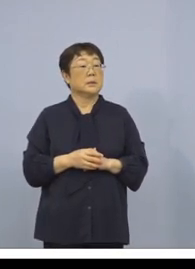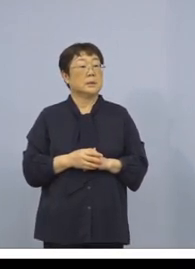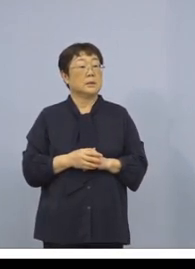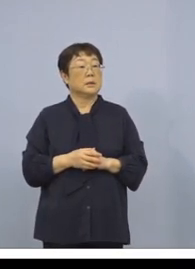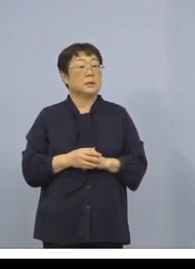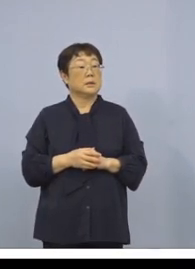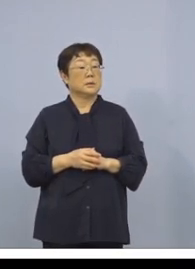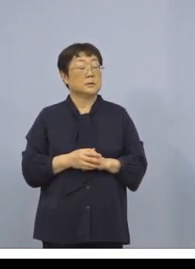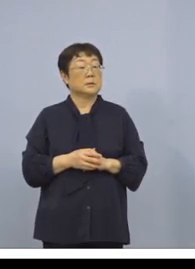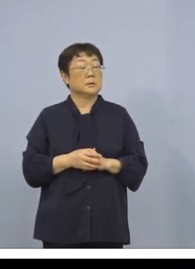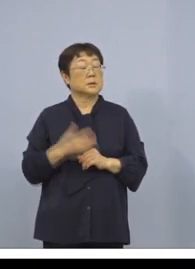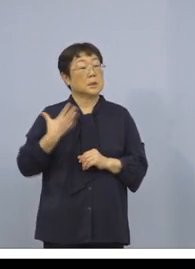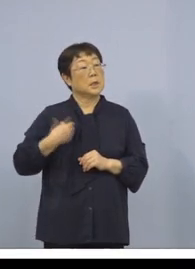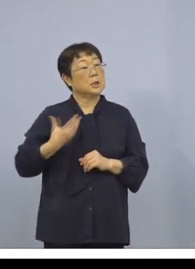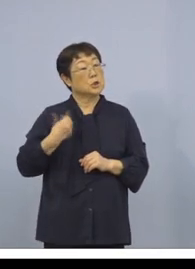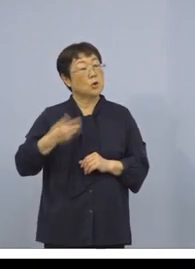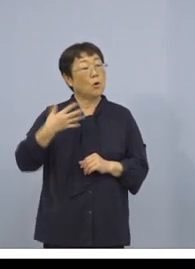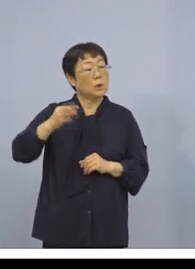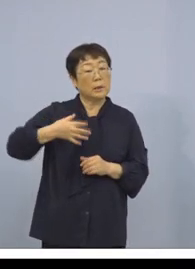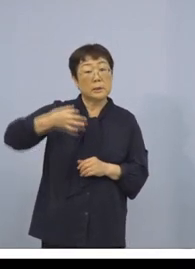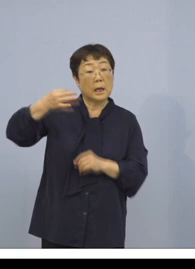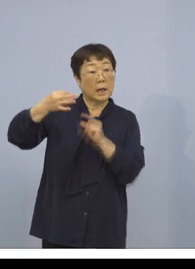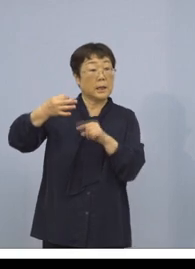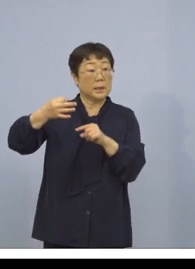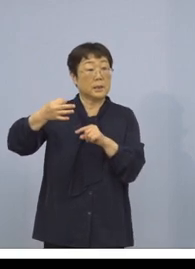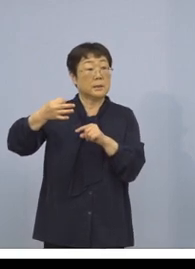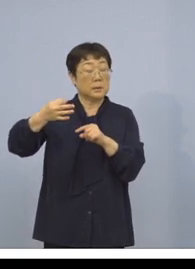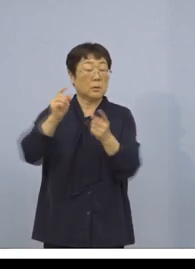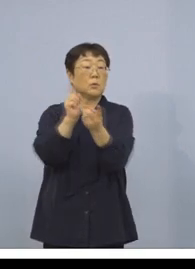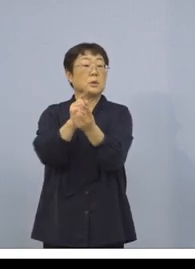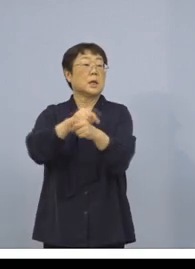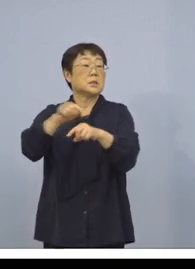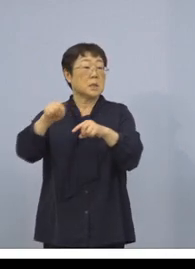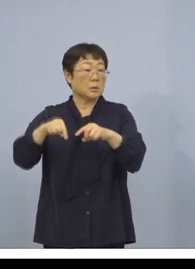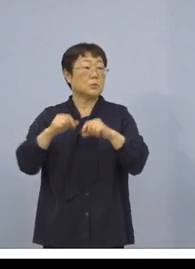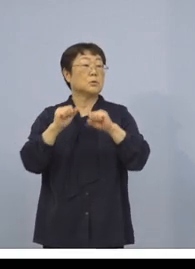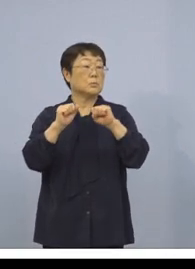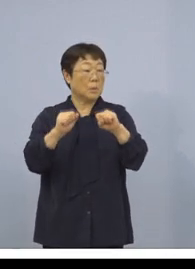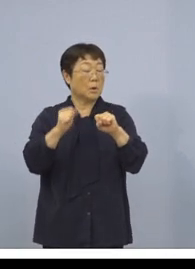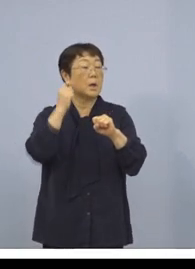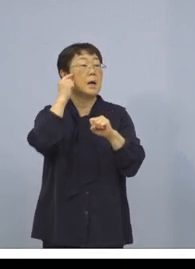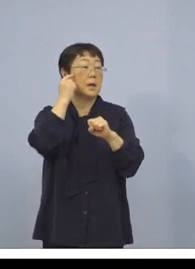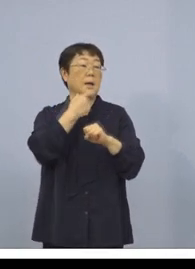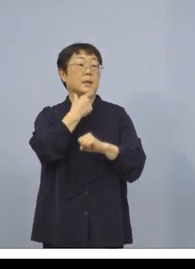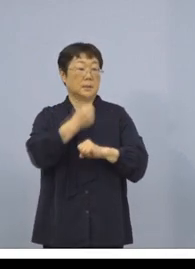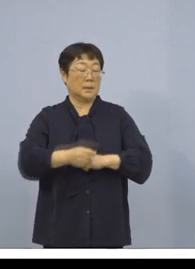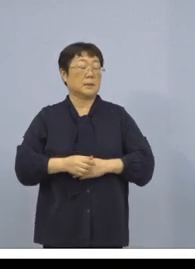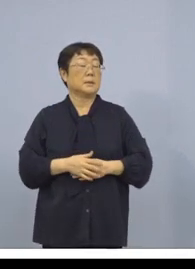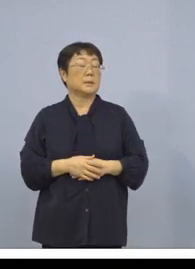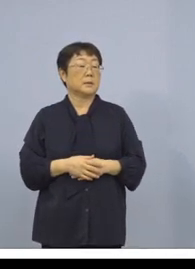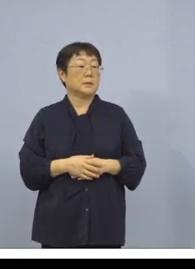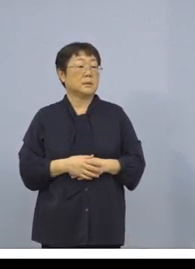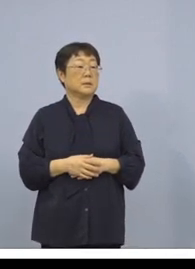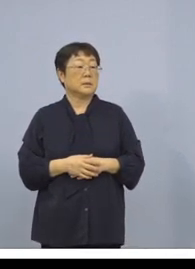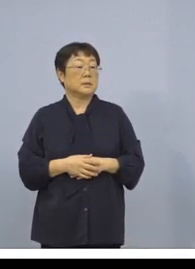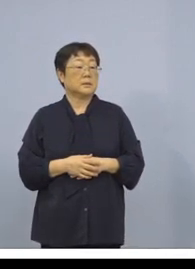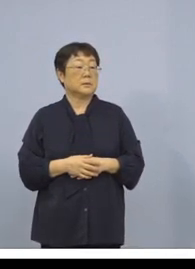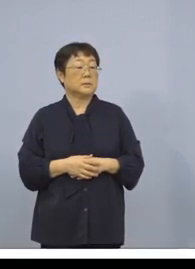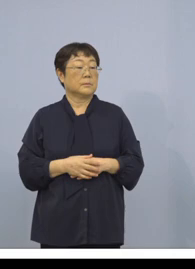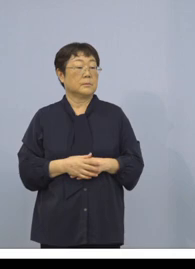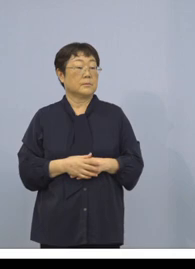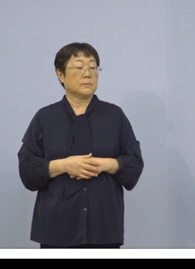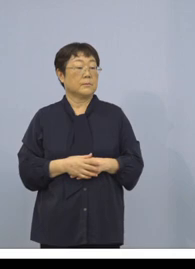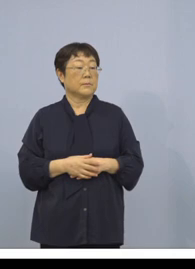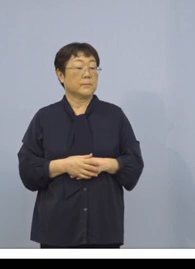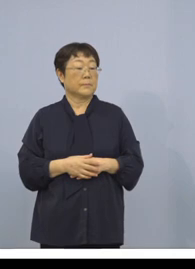飼料等のですね、高騰、こういったものへの対策も考えていきたいと、このように思